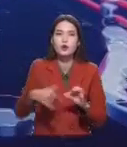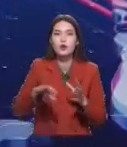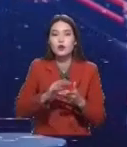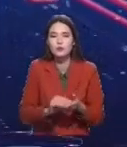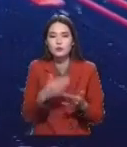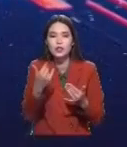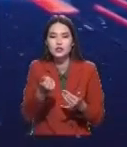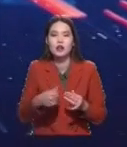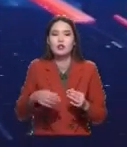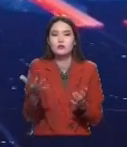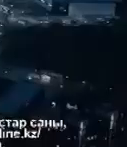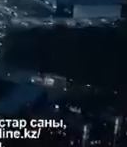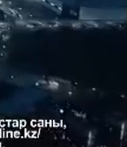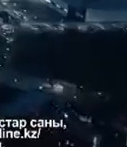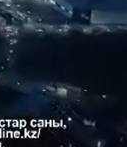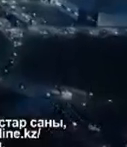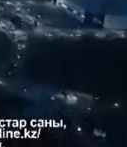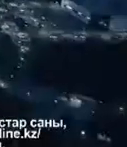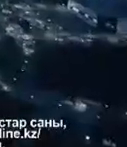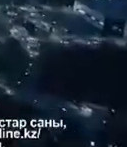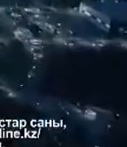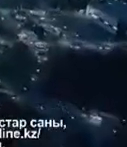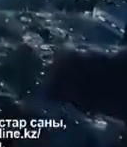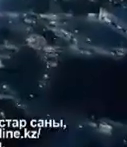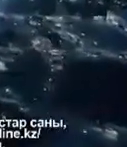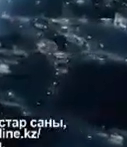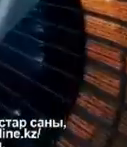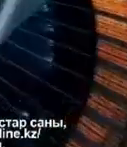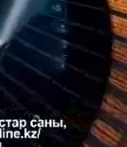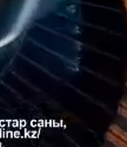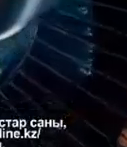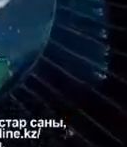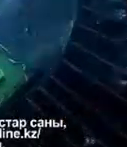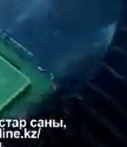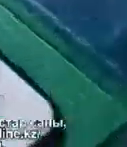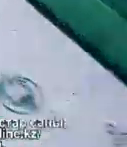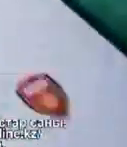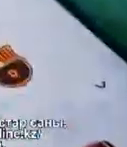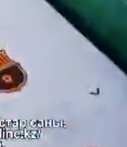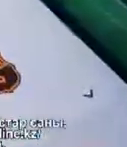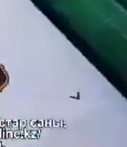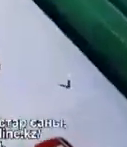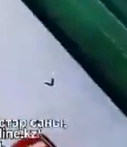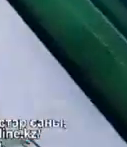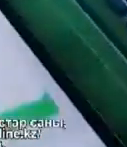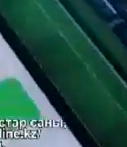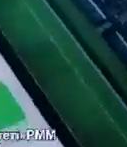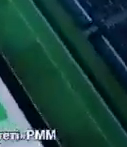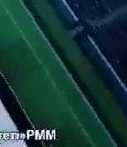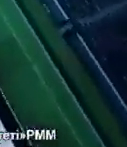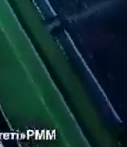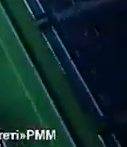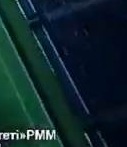қажетті нәтижеге қол жеткіздік. Жаңа тегін X5 ойыны. Инлайн қосымшасын жүктеп